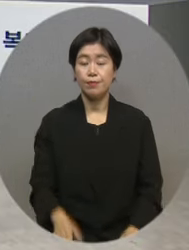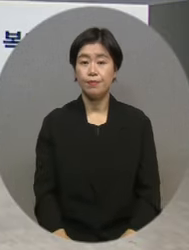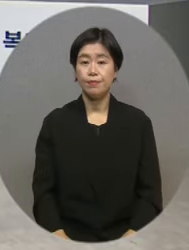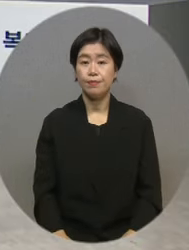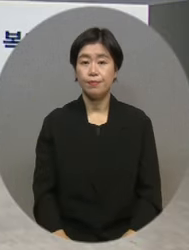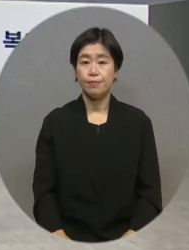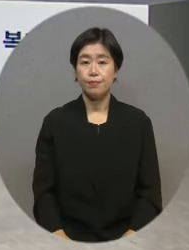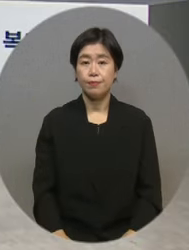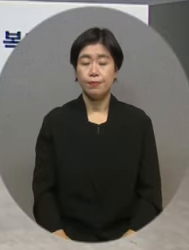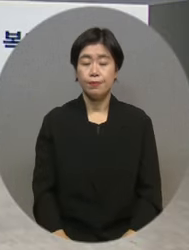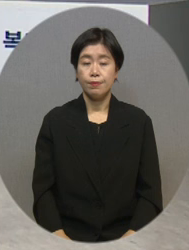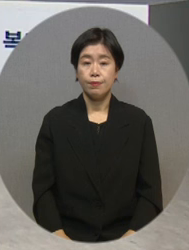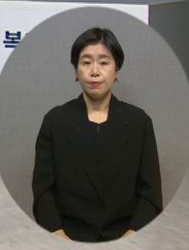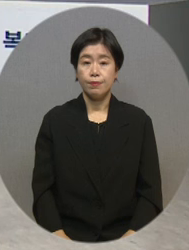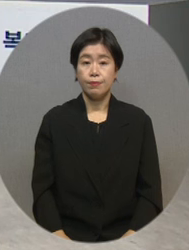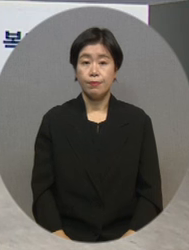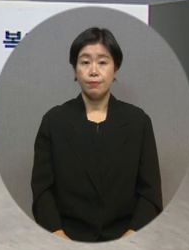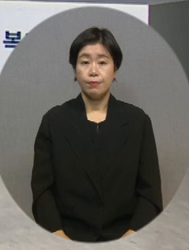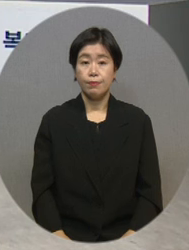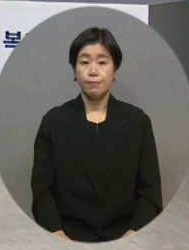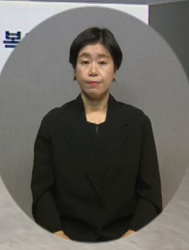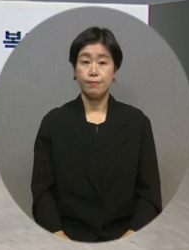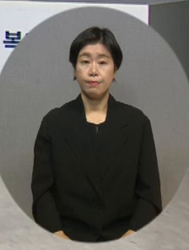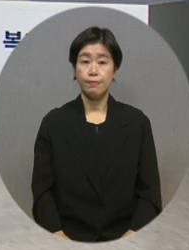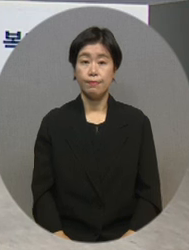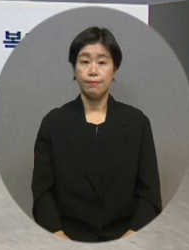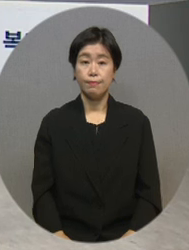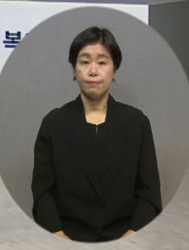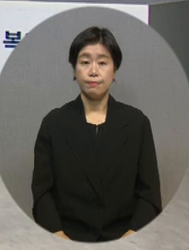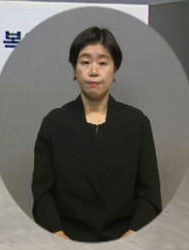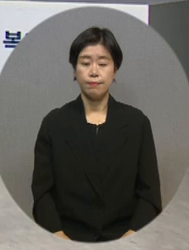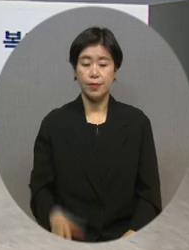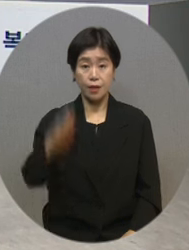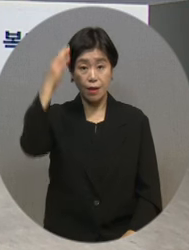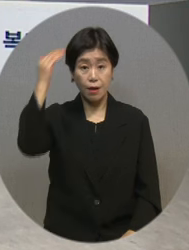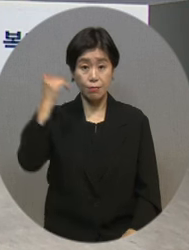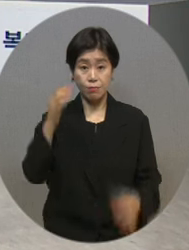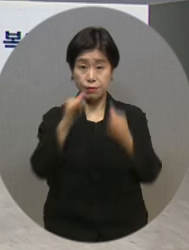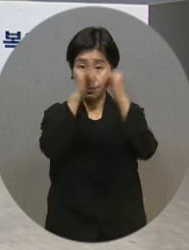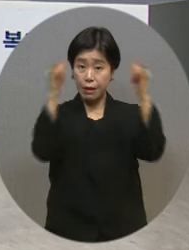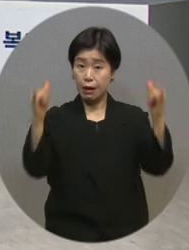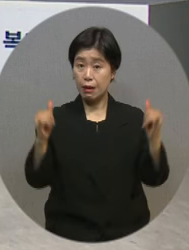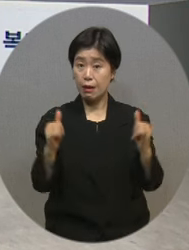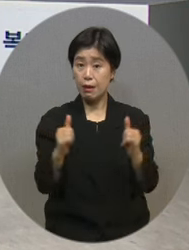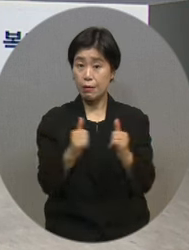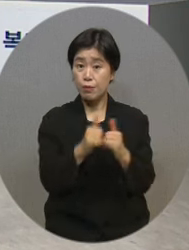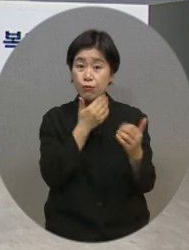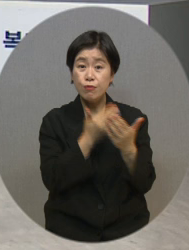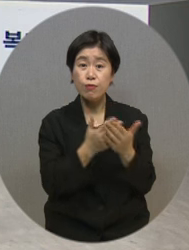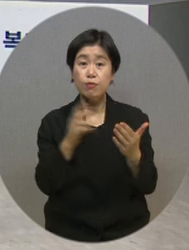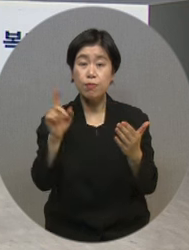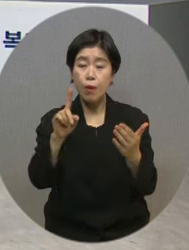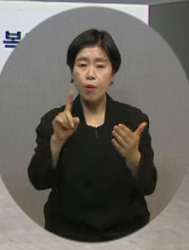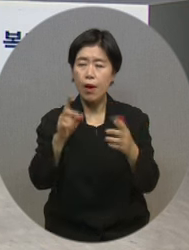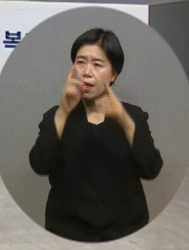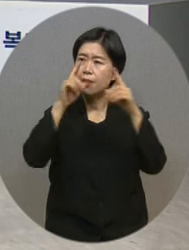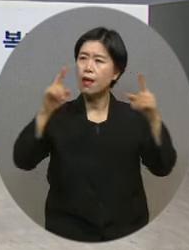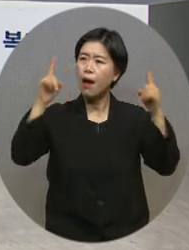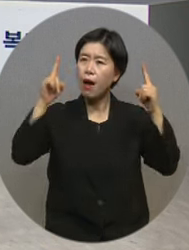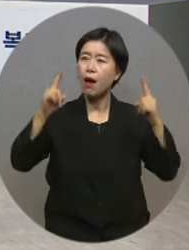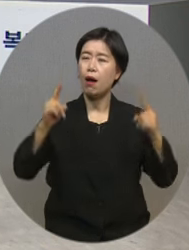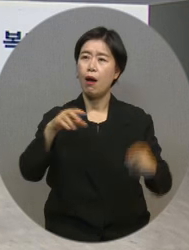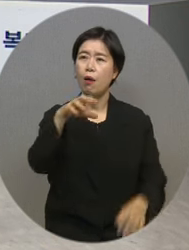그때가? 그러니까 이제 제가 굉장히 우리 한국 사회가 학벌 위주잖아요. 네. 그래도 대학을